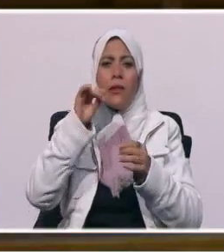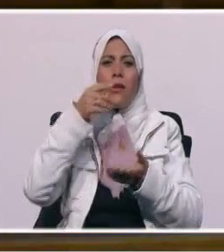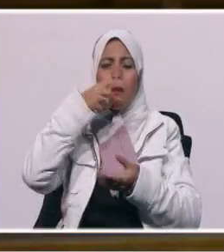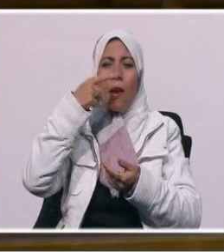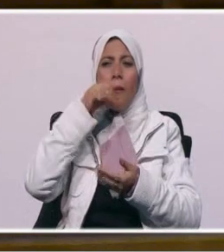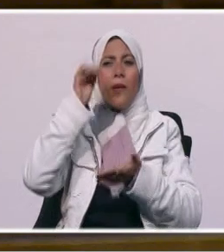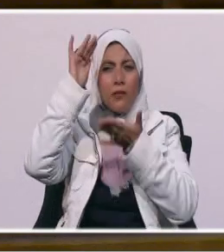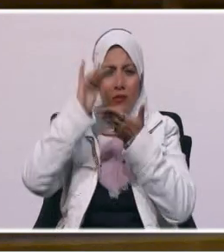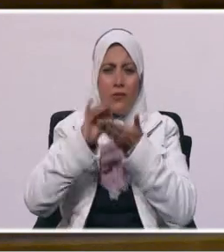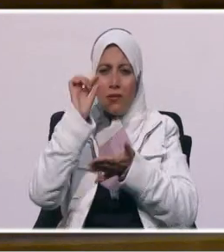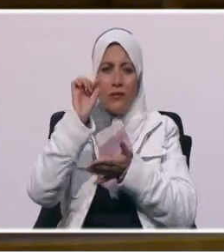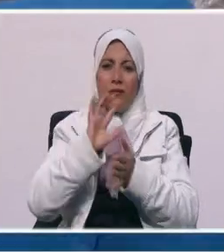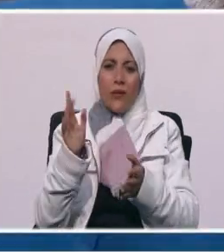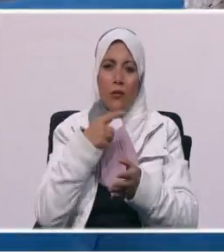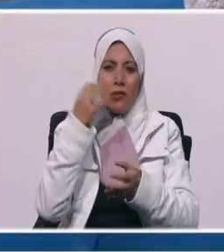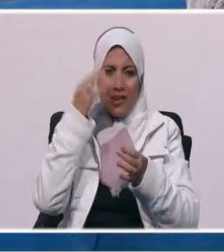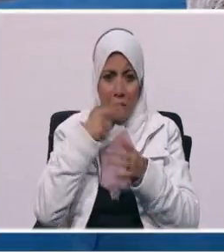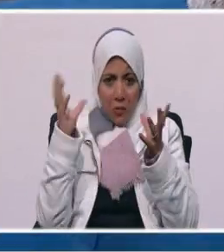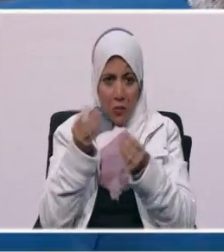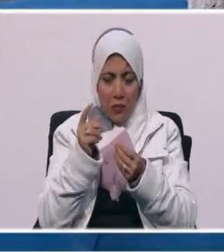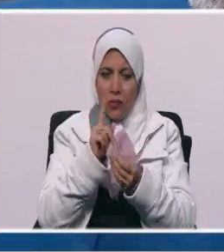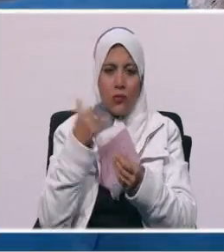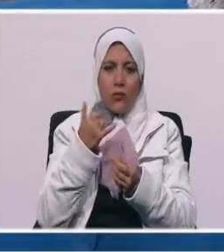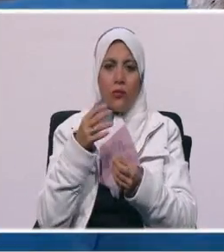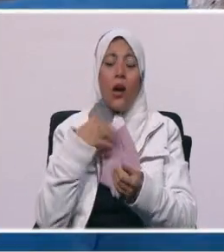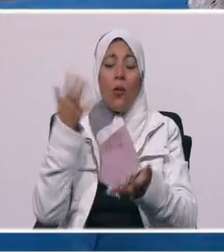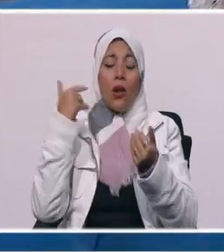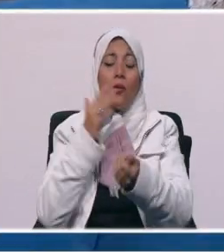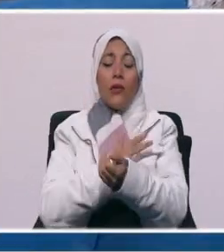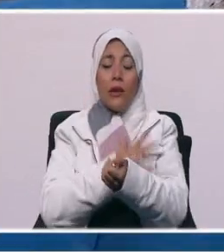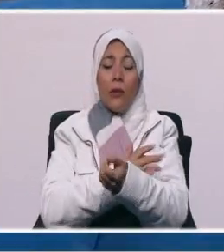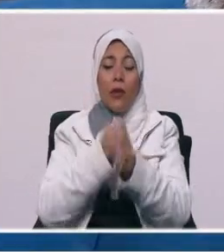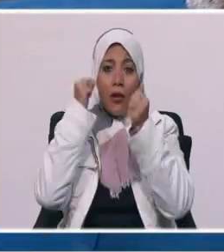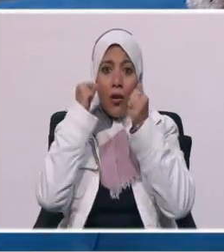عليك؟ اثرت عليا، عارف انا من كتر الالم جات لي حاله